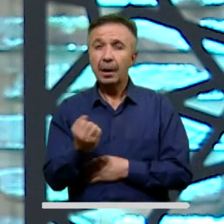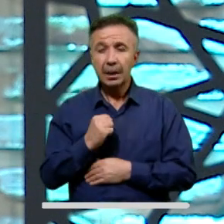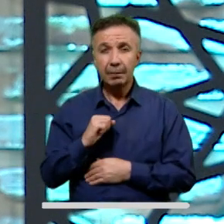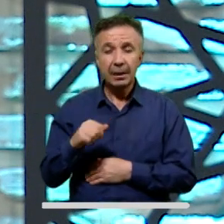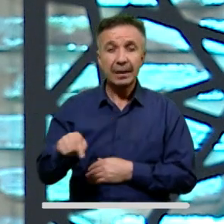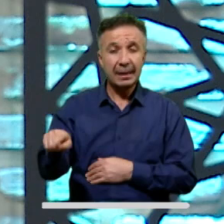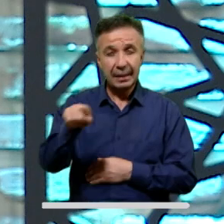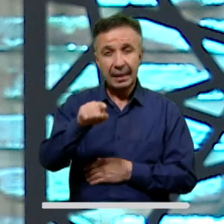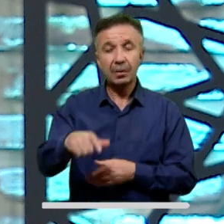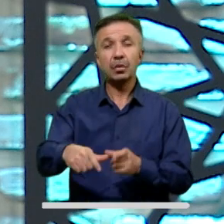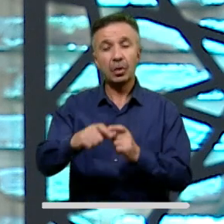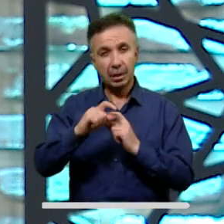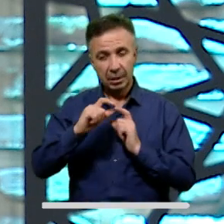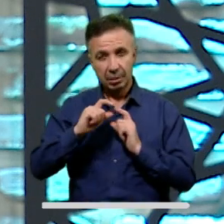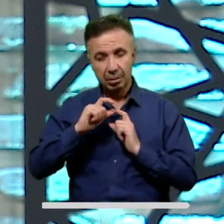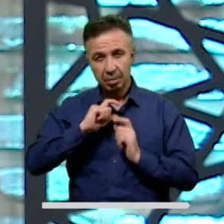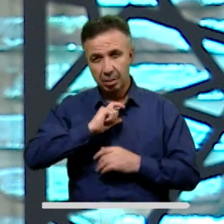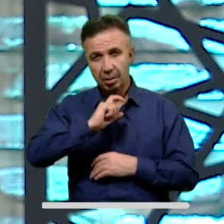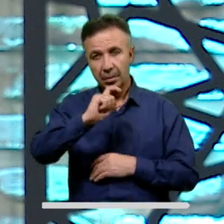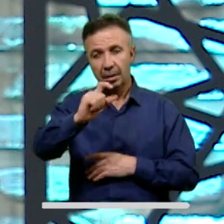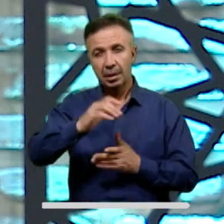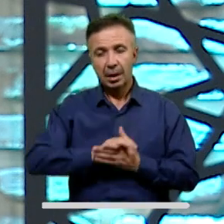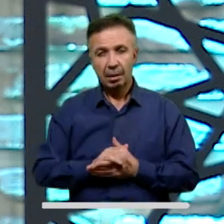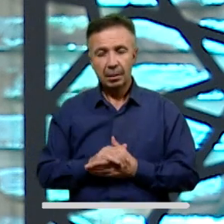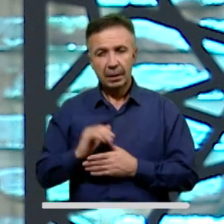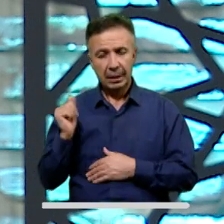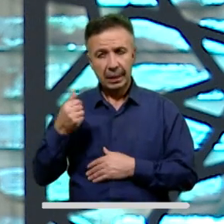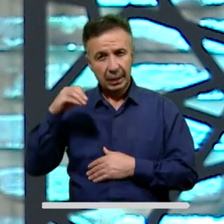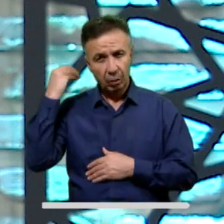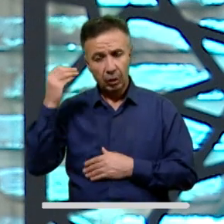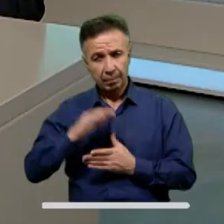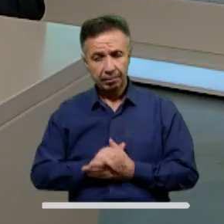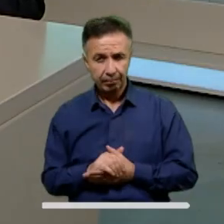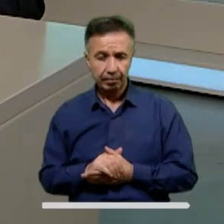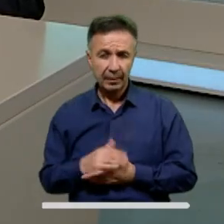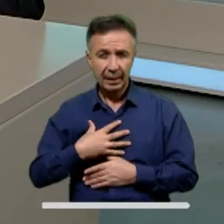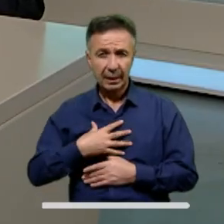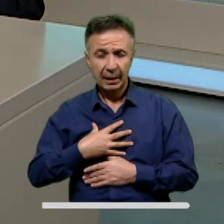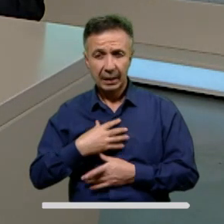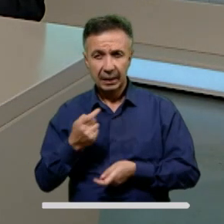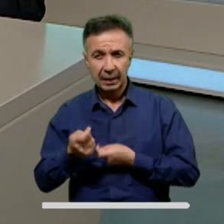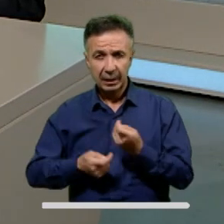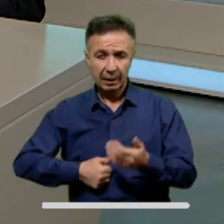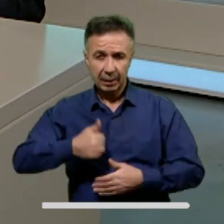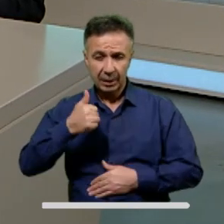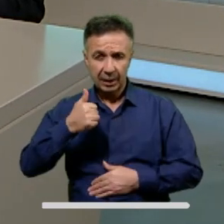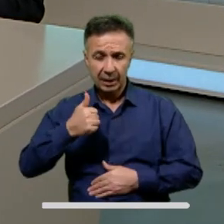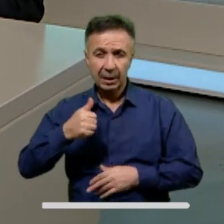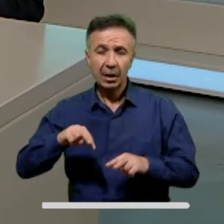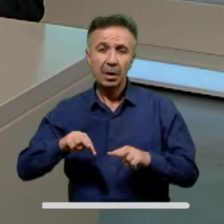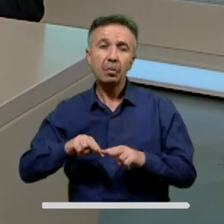sizlerin sorularını sorup cevaplarını alacağımız kıymetli hocamızı sizlere takdim etmek istiyorum. Diyanet İşleri Başkanlığı